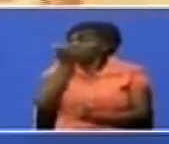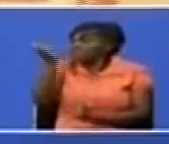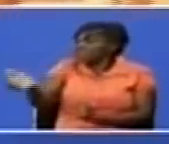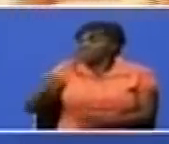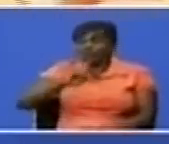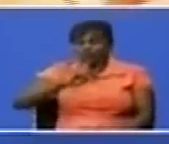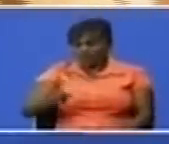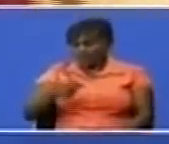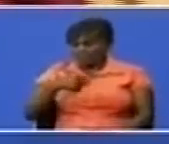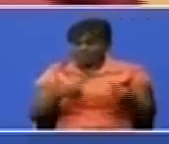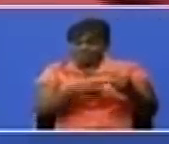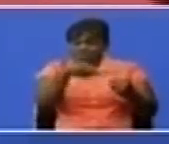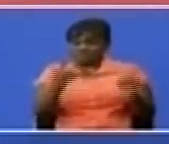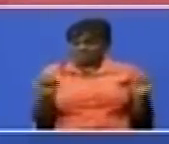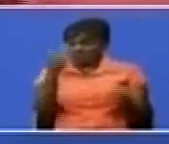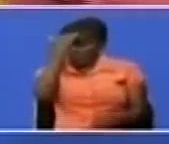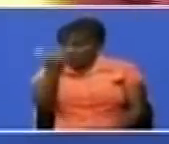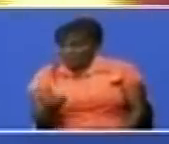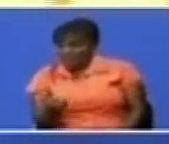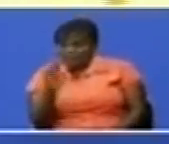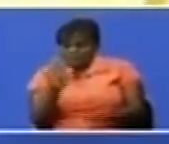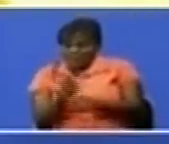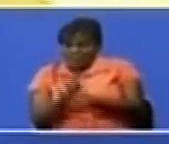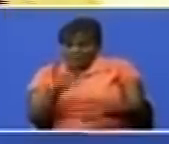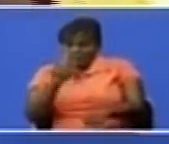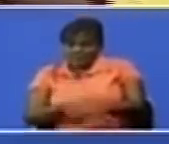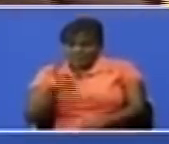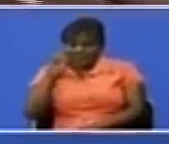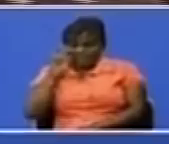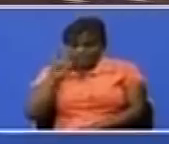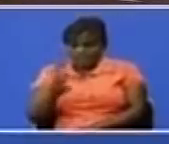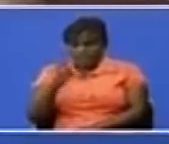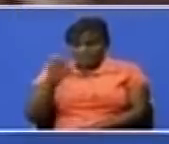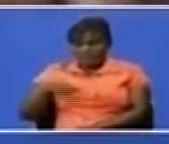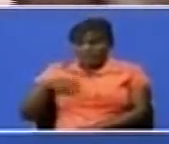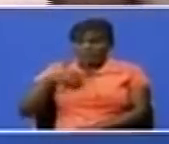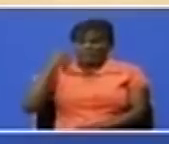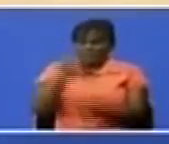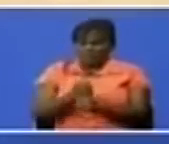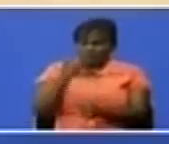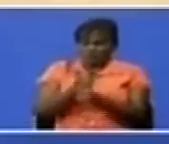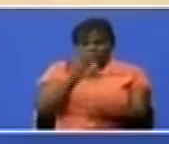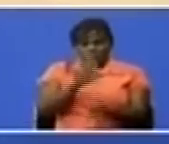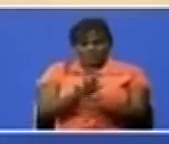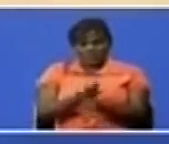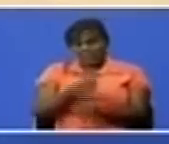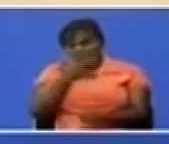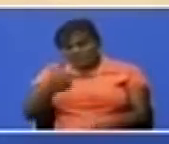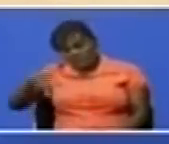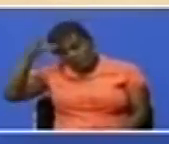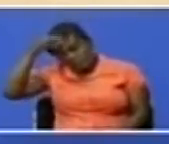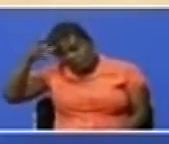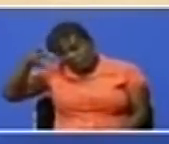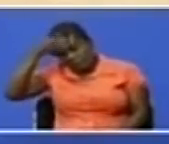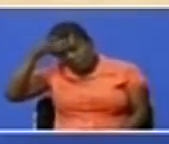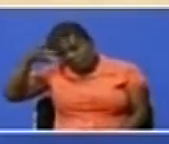wao. Nilikataa kutahiriwa kwa sababu mara nyingi naona mama yangu anafanya kazi mingi. Nikaona afadhali nisome.